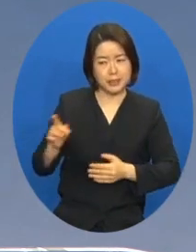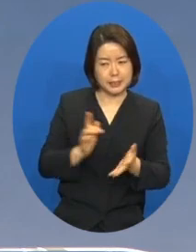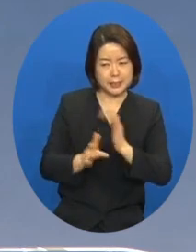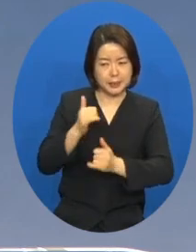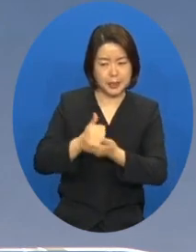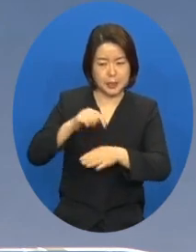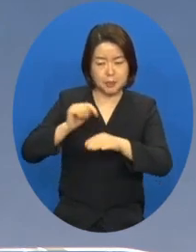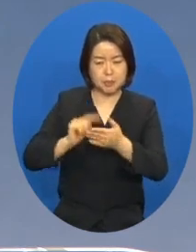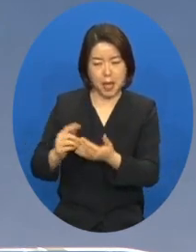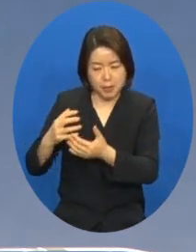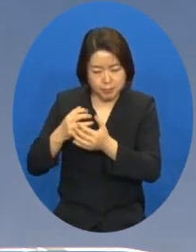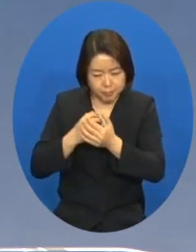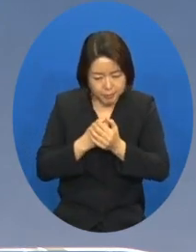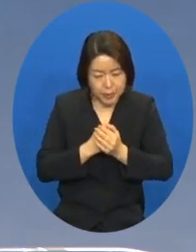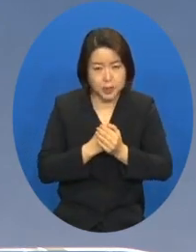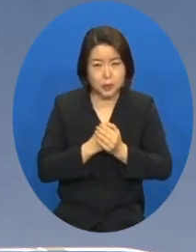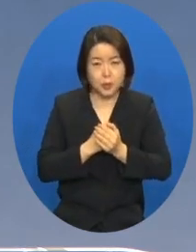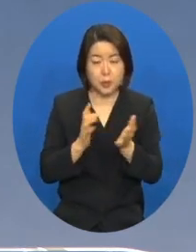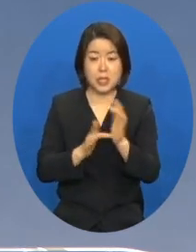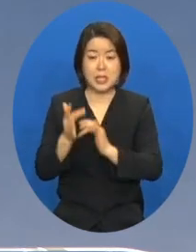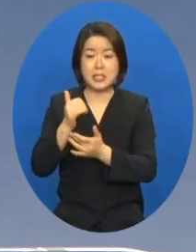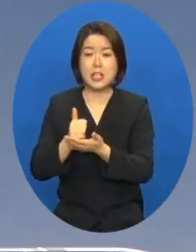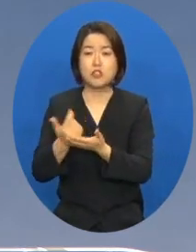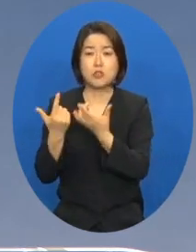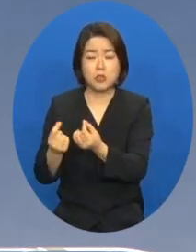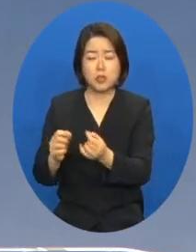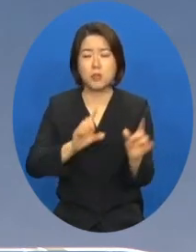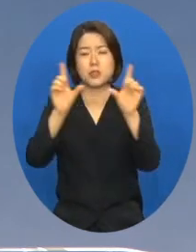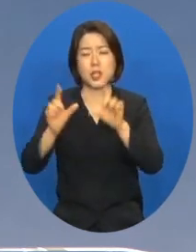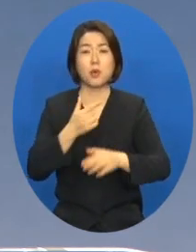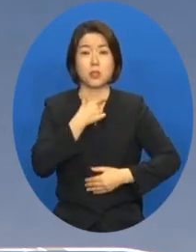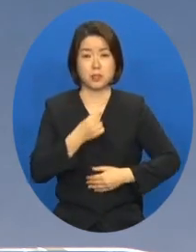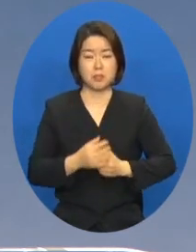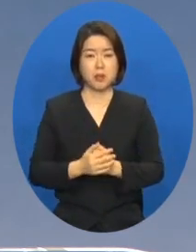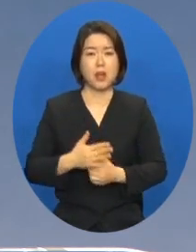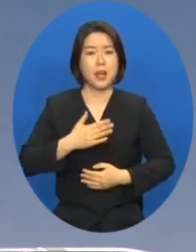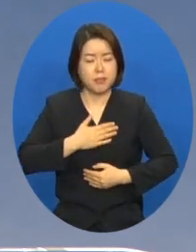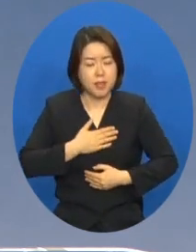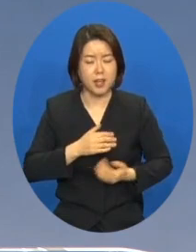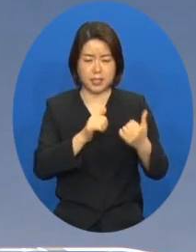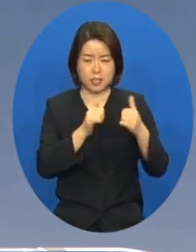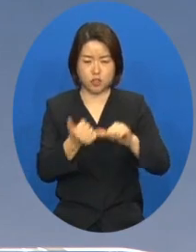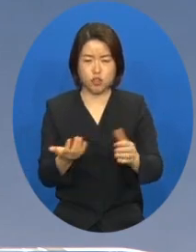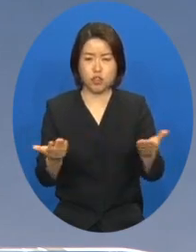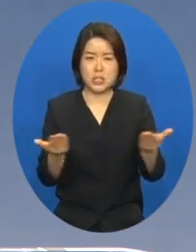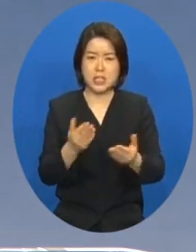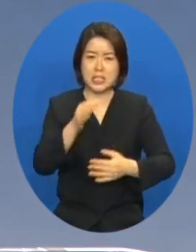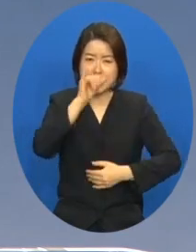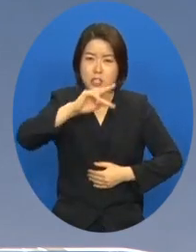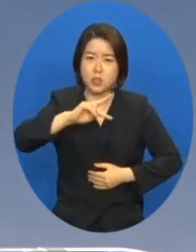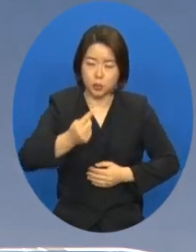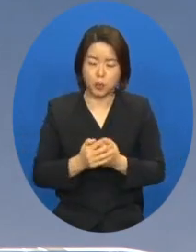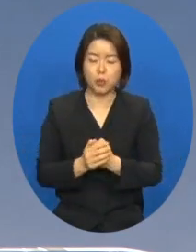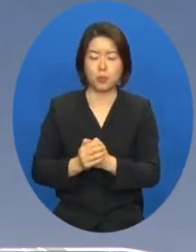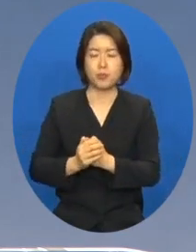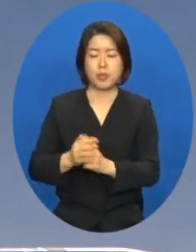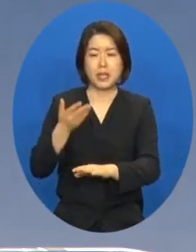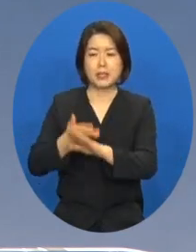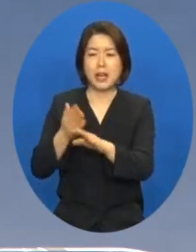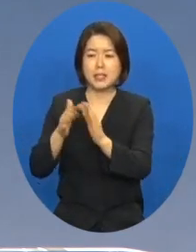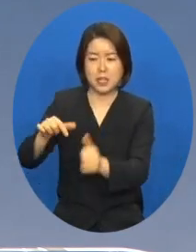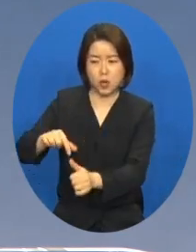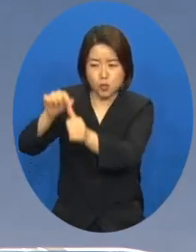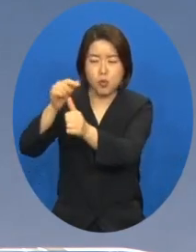품고 그도 예수님처럼 그렇게 살고 싶었어요. 내가 죽는 일이 있어도 다른 사람을 구원하고